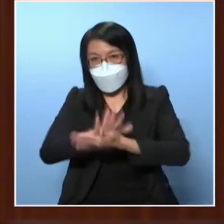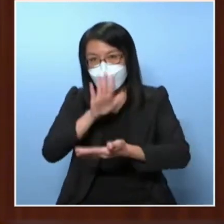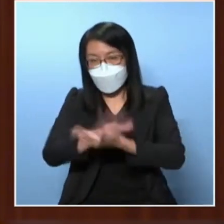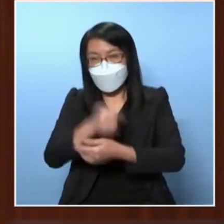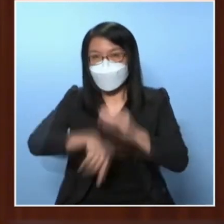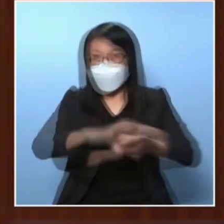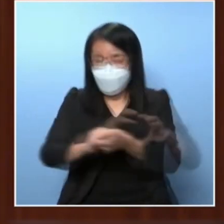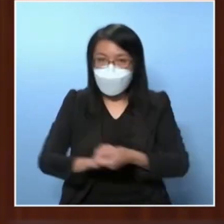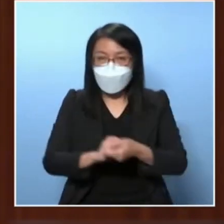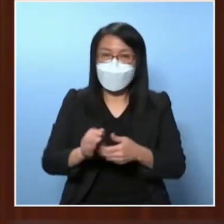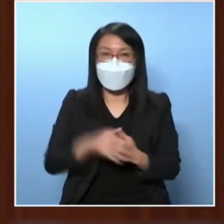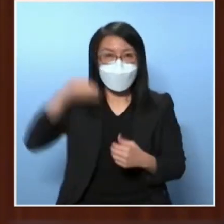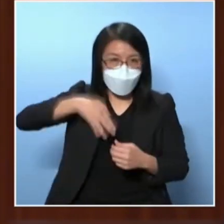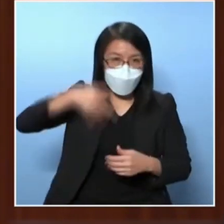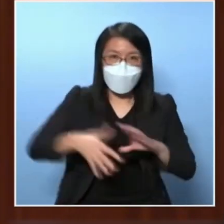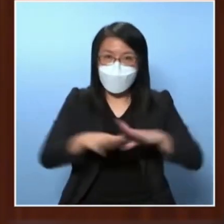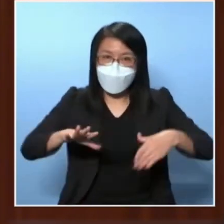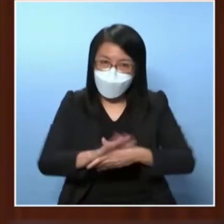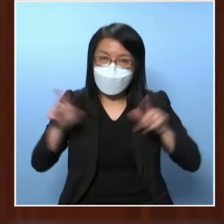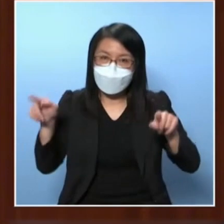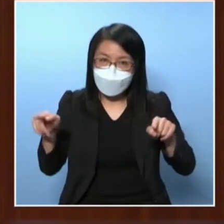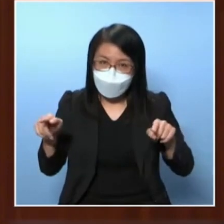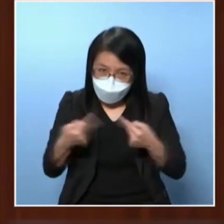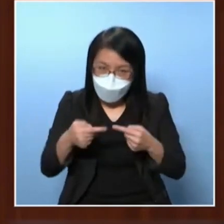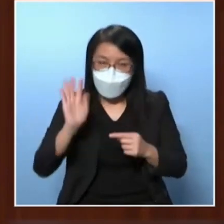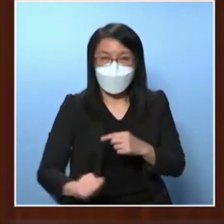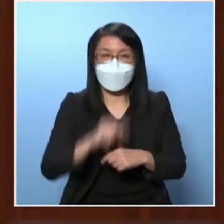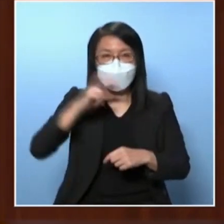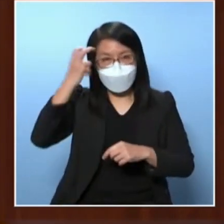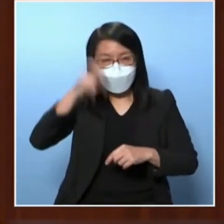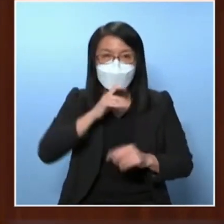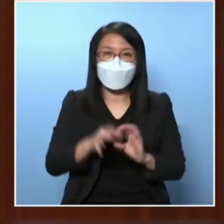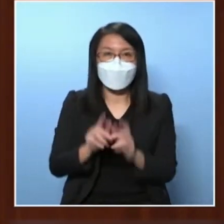與業界合辦流行文化節，並